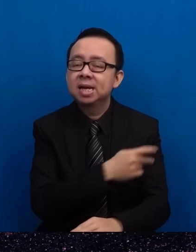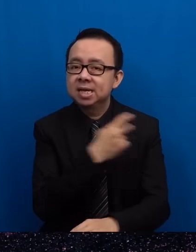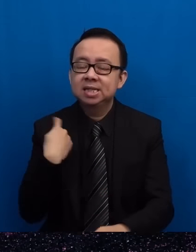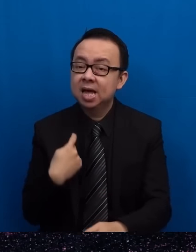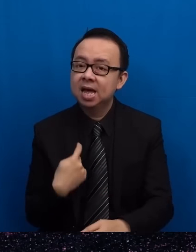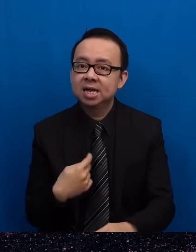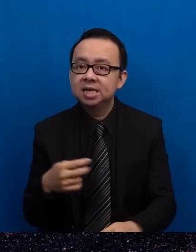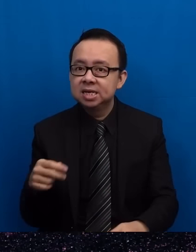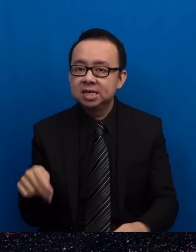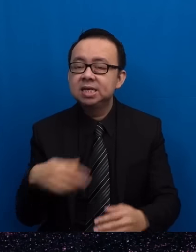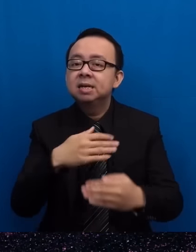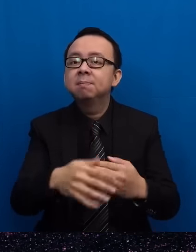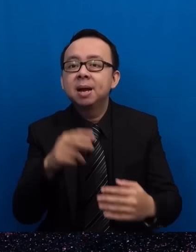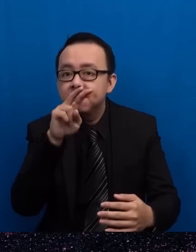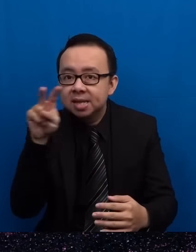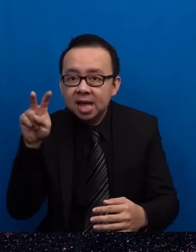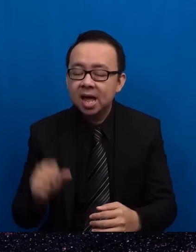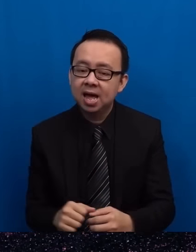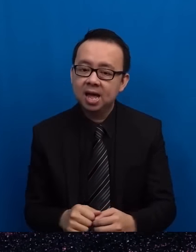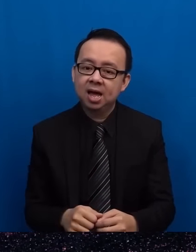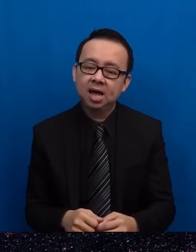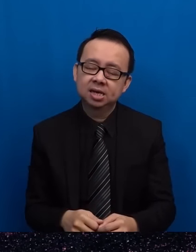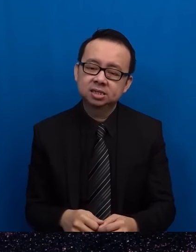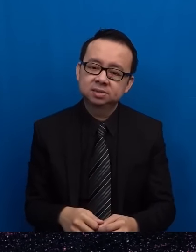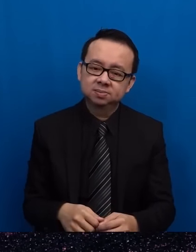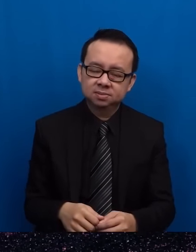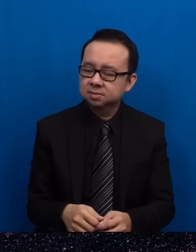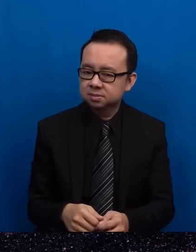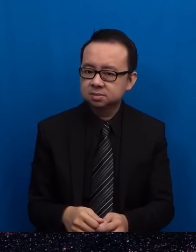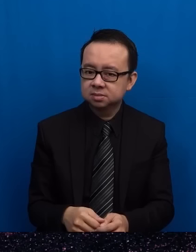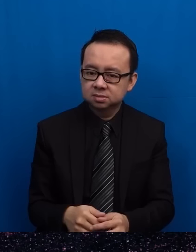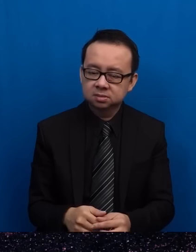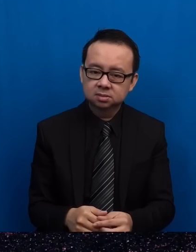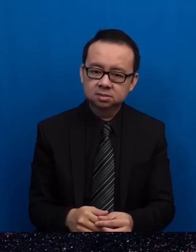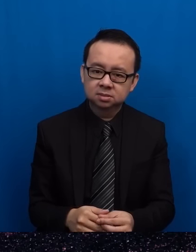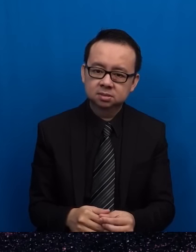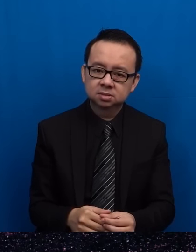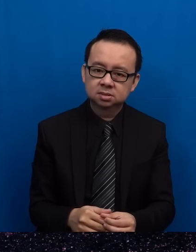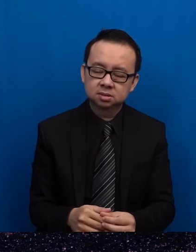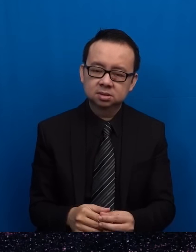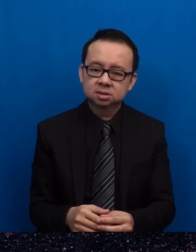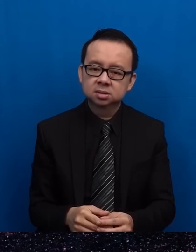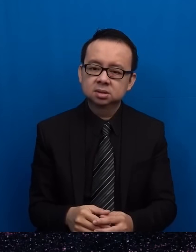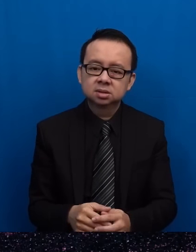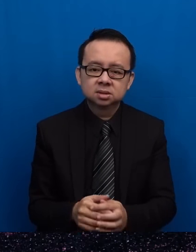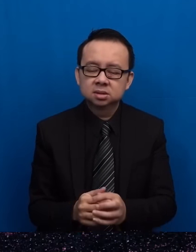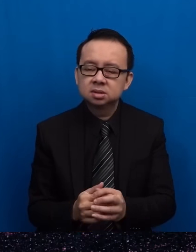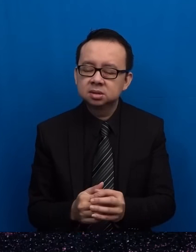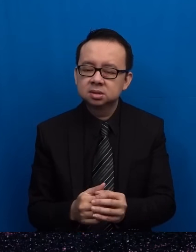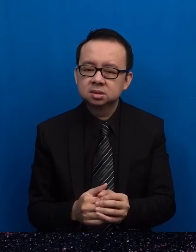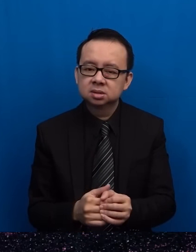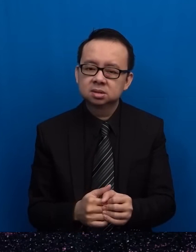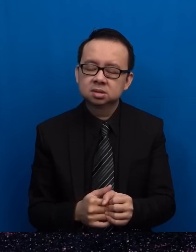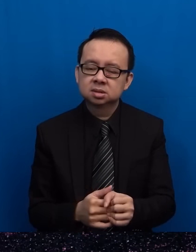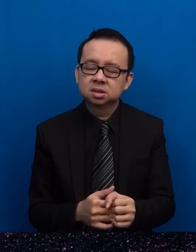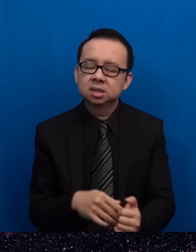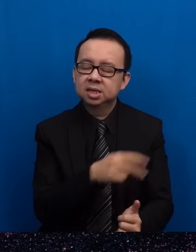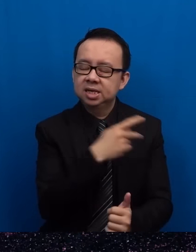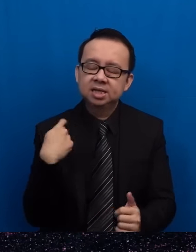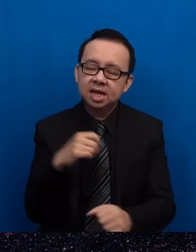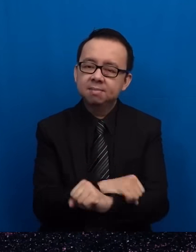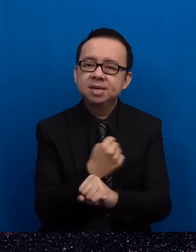mata. Waktu hidup menjadi sederhana, kita bisa appreciate dan menghargai every little things as